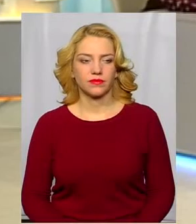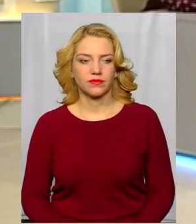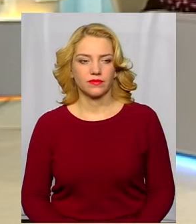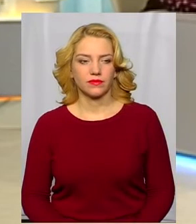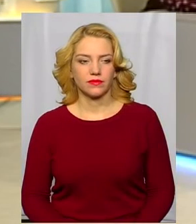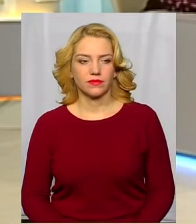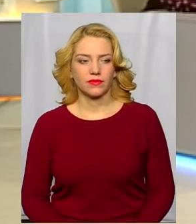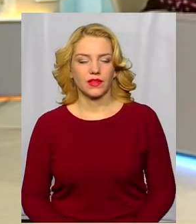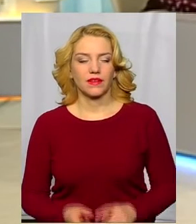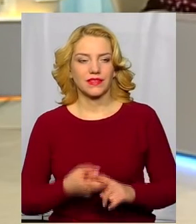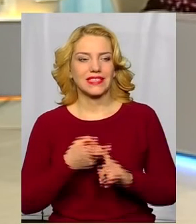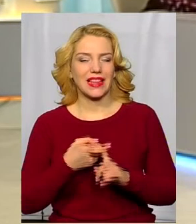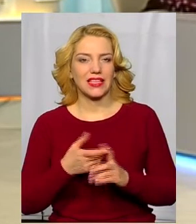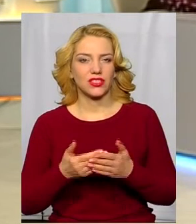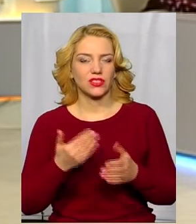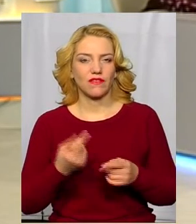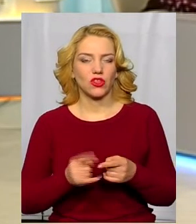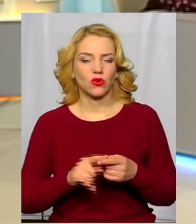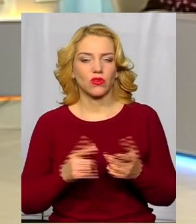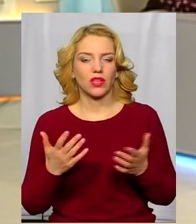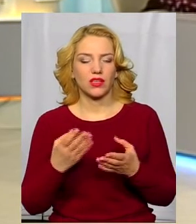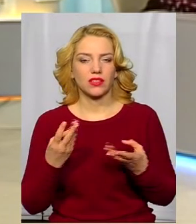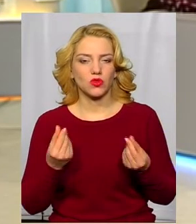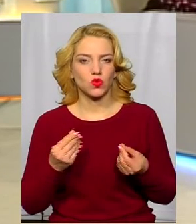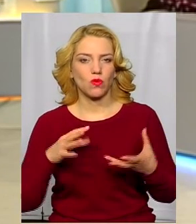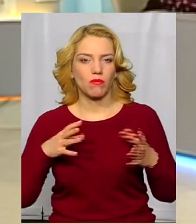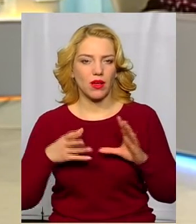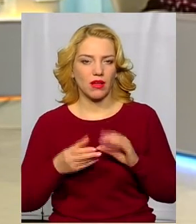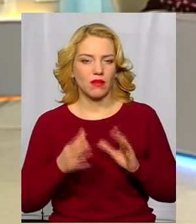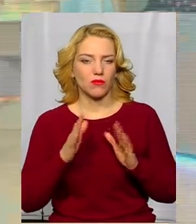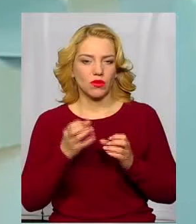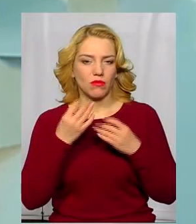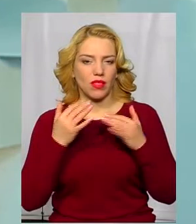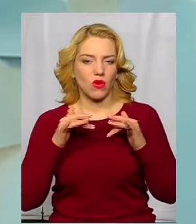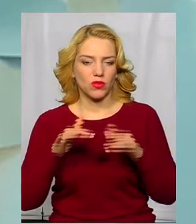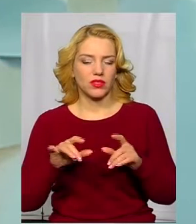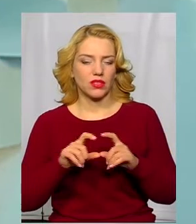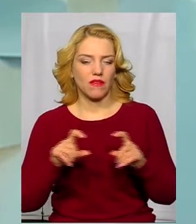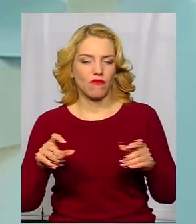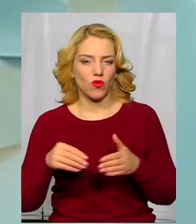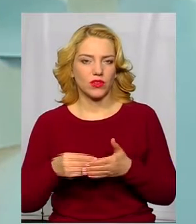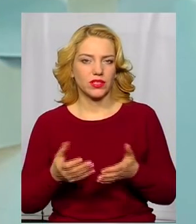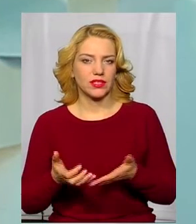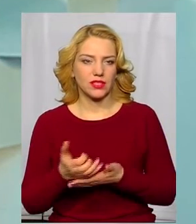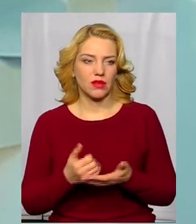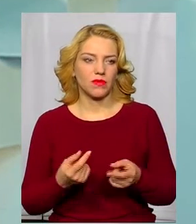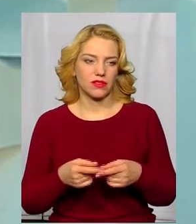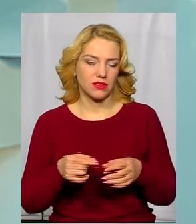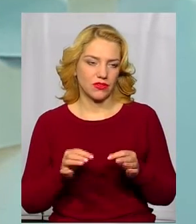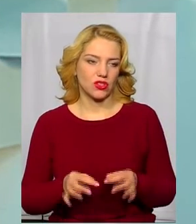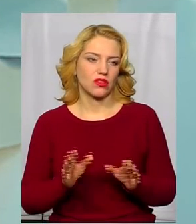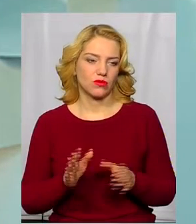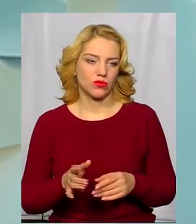В залежності вже від того, яку суму буде благодійним фондом зібрано, вже, звичайно, тоді ми